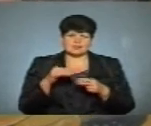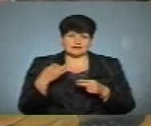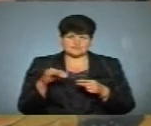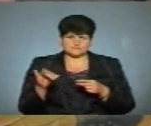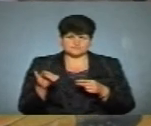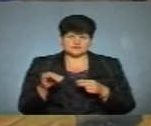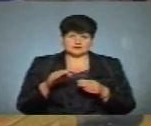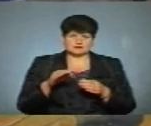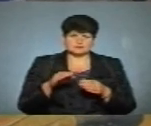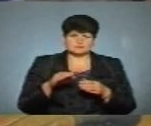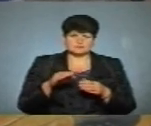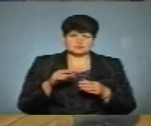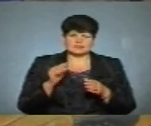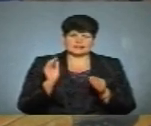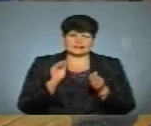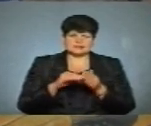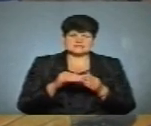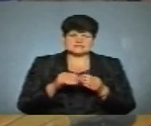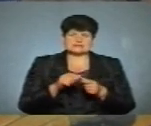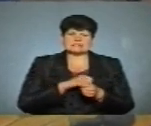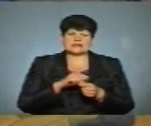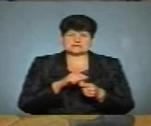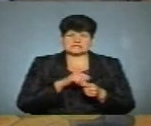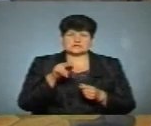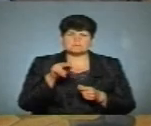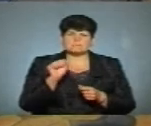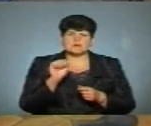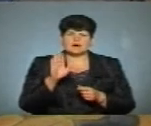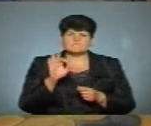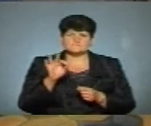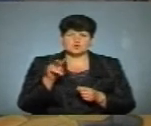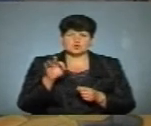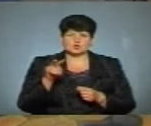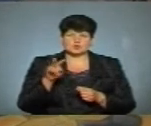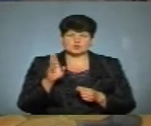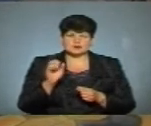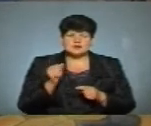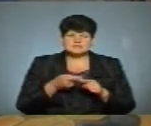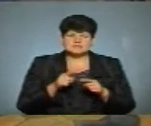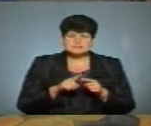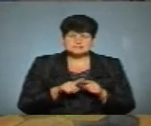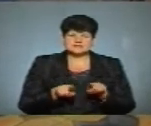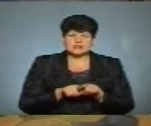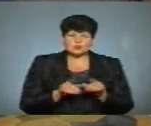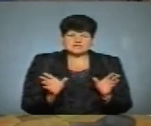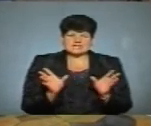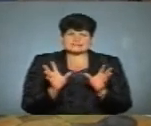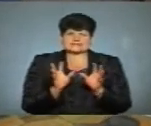тоді клеїться паволока, це тканина. Це слугує таким теж